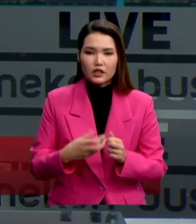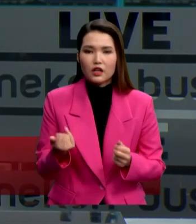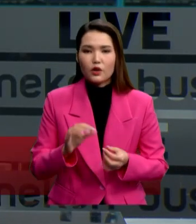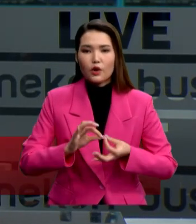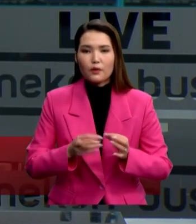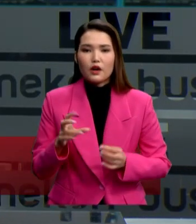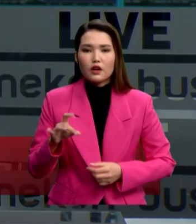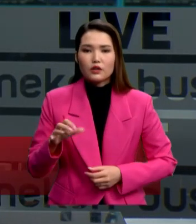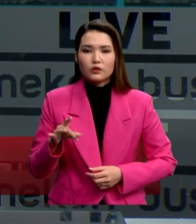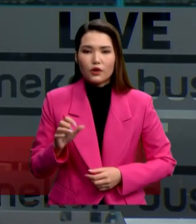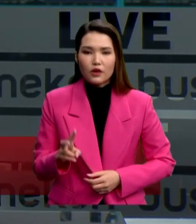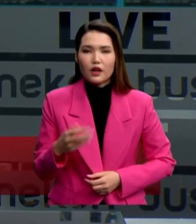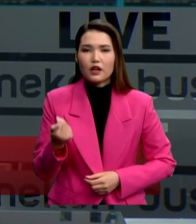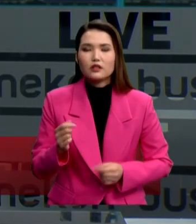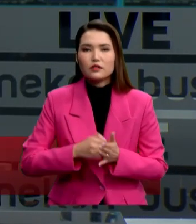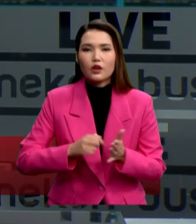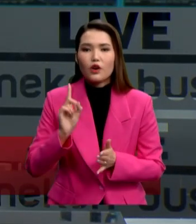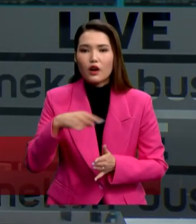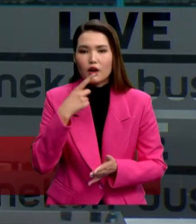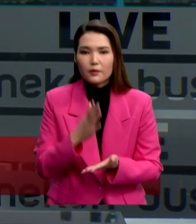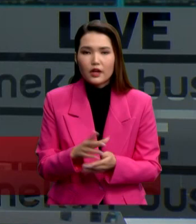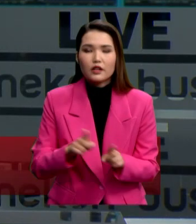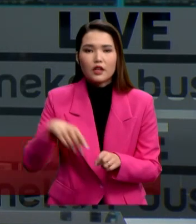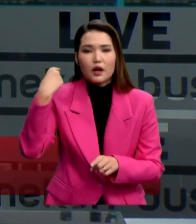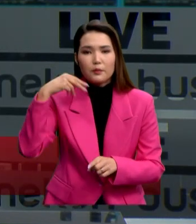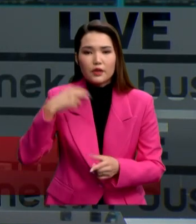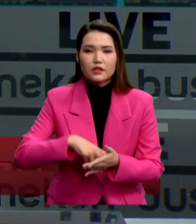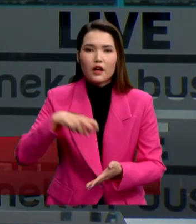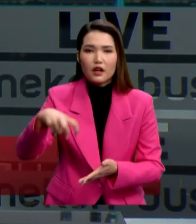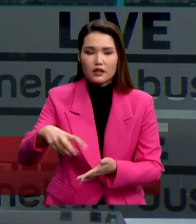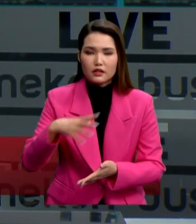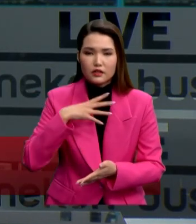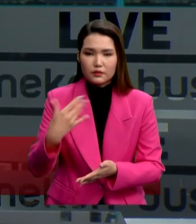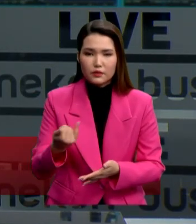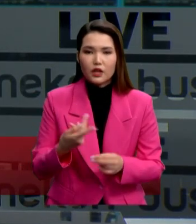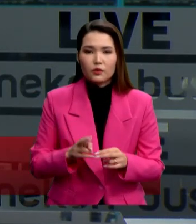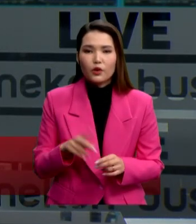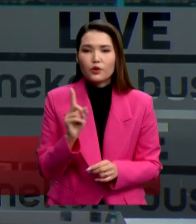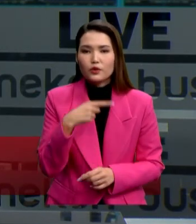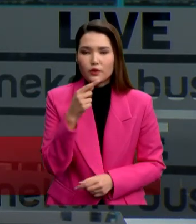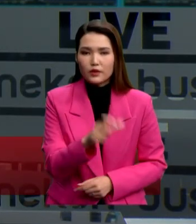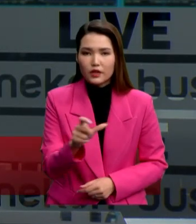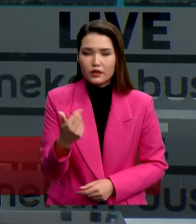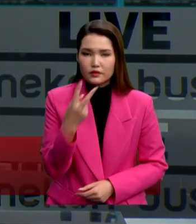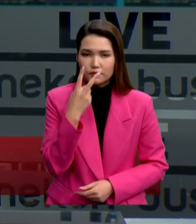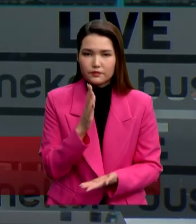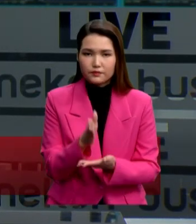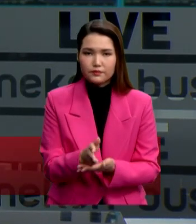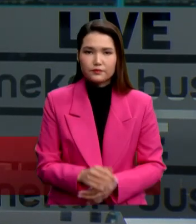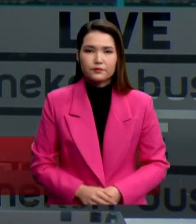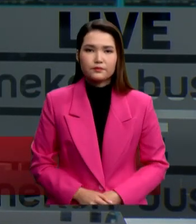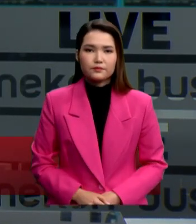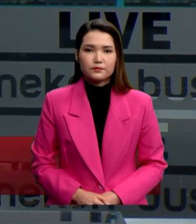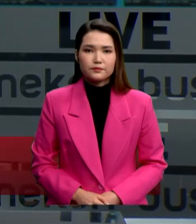құзырлы органдар араласып ықпал етсе дейді. Тіпті президентке де хат жазған. Әкімдіктегілер не дейді? Әріптесім Қымбат Ерғызы тілдесіп